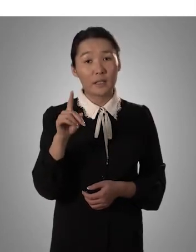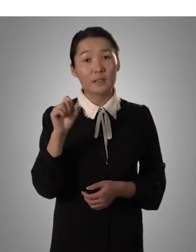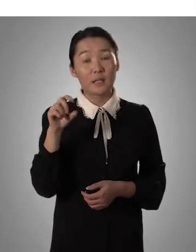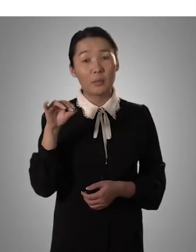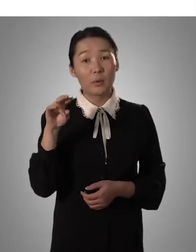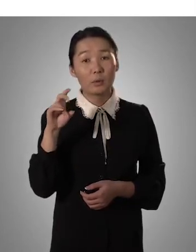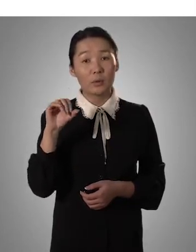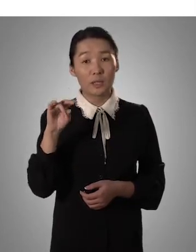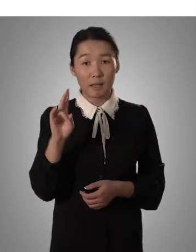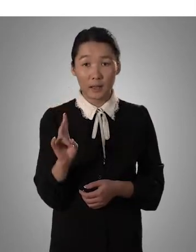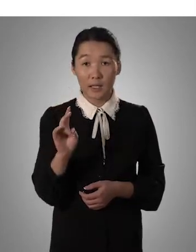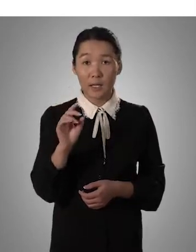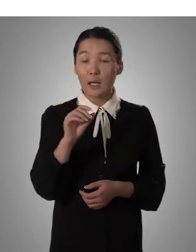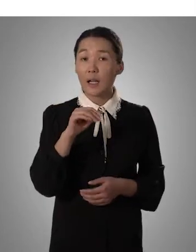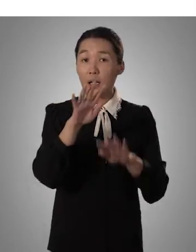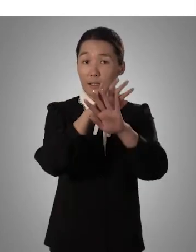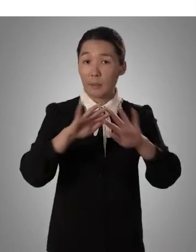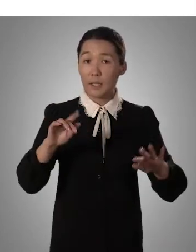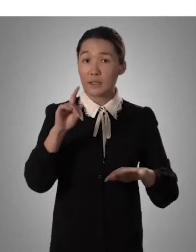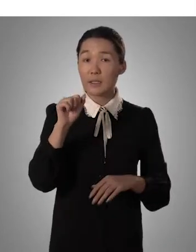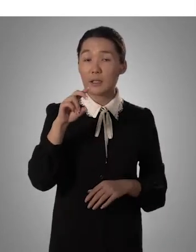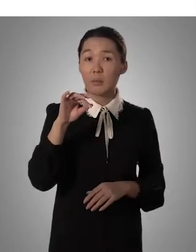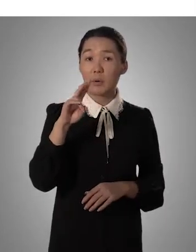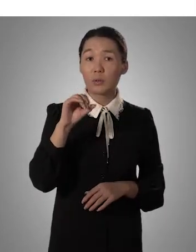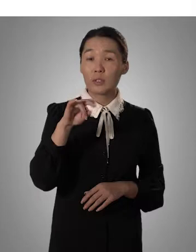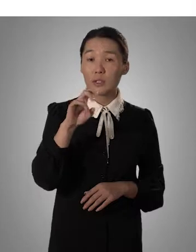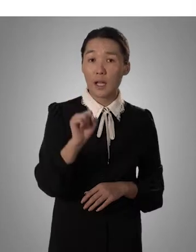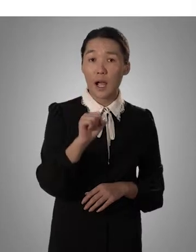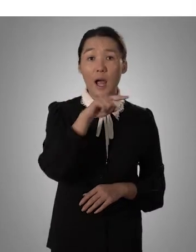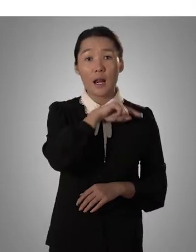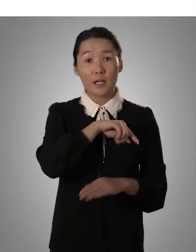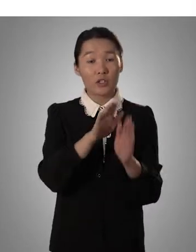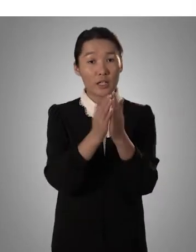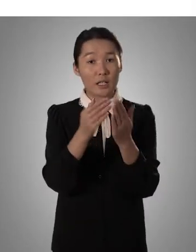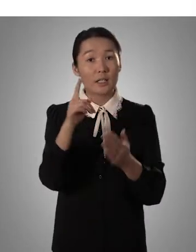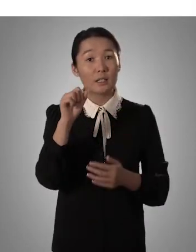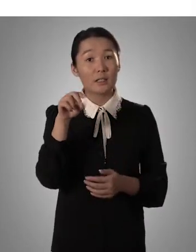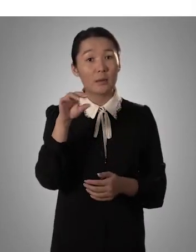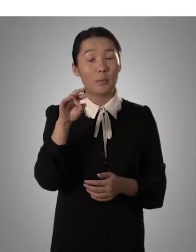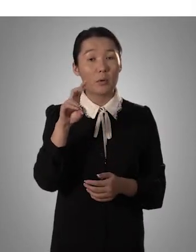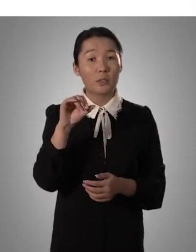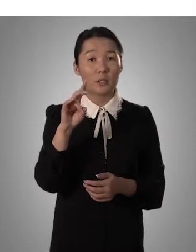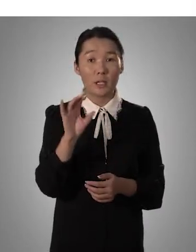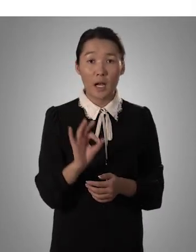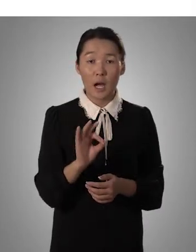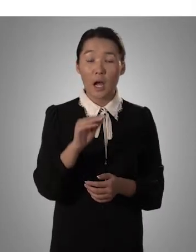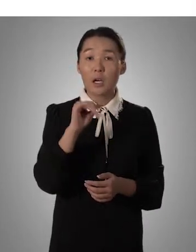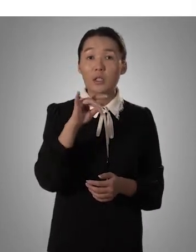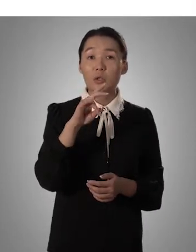таблица заполнена личное дело заполнено журналы